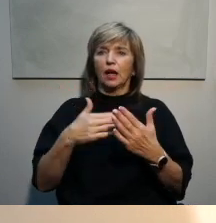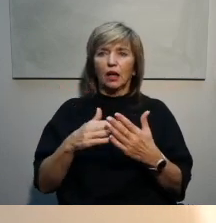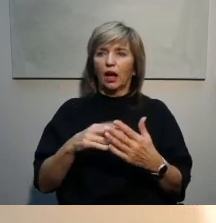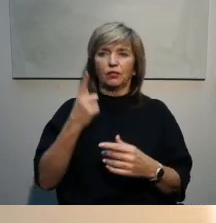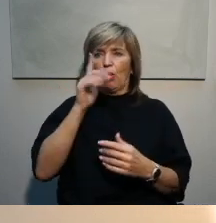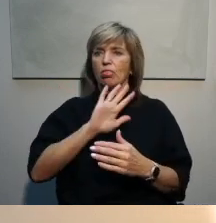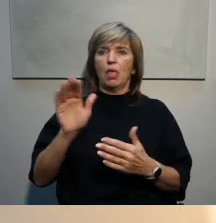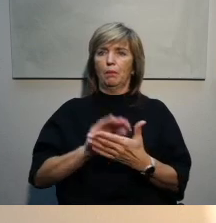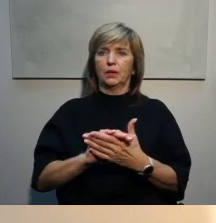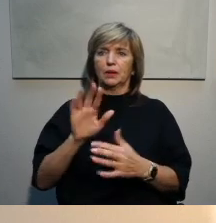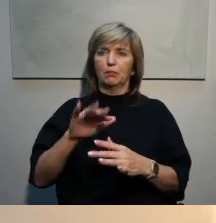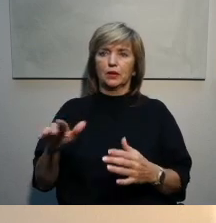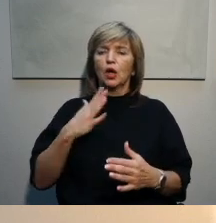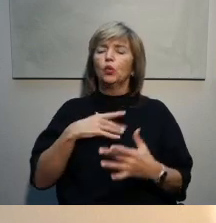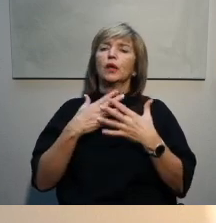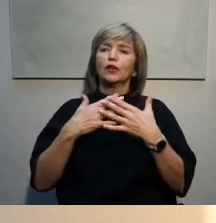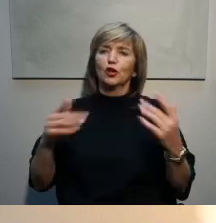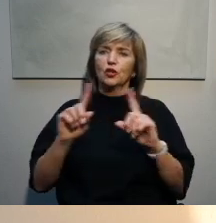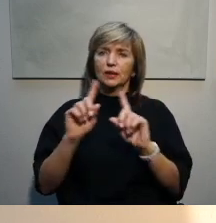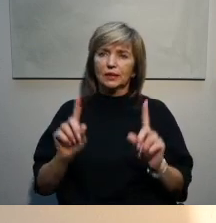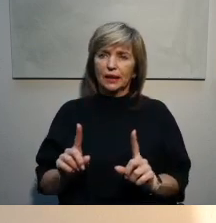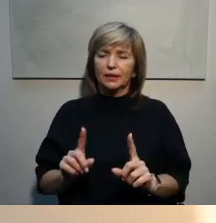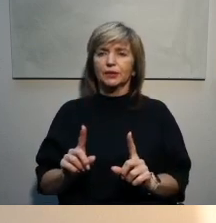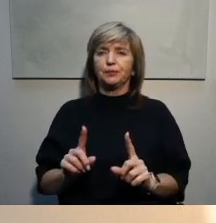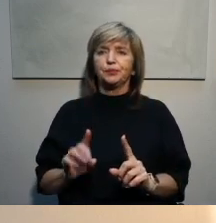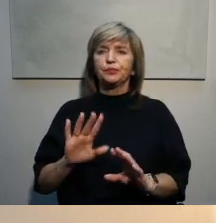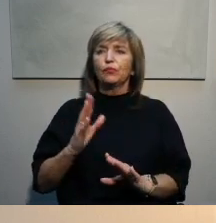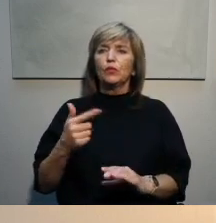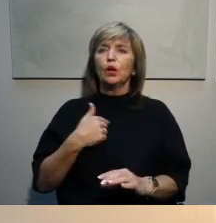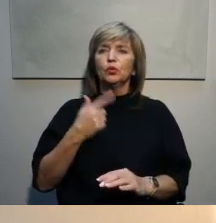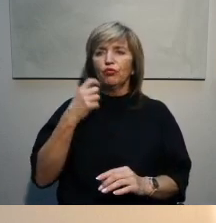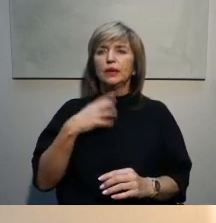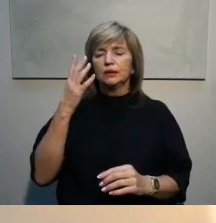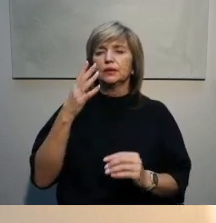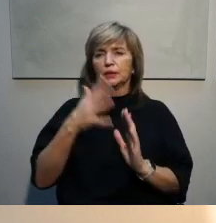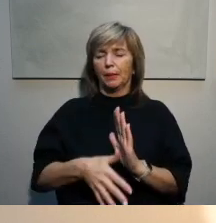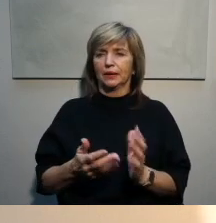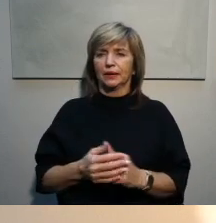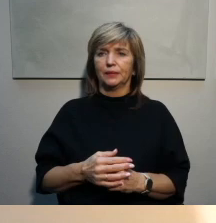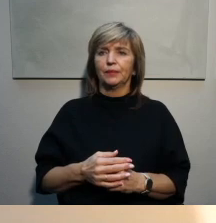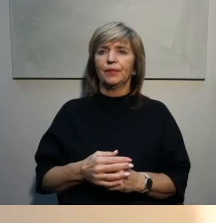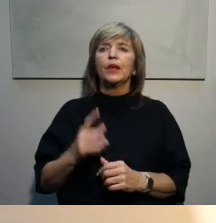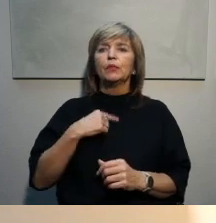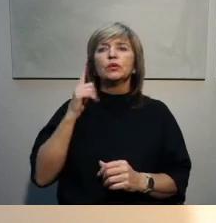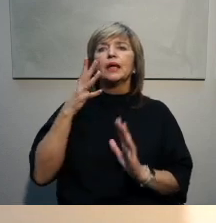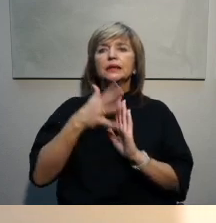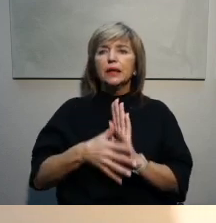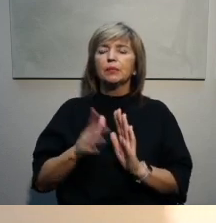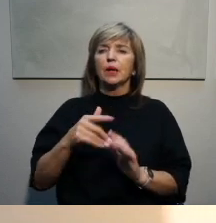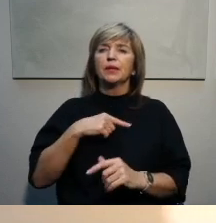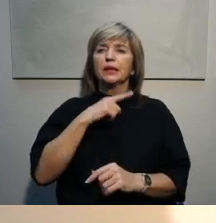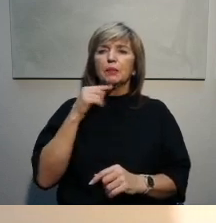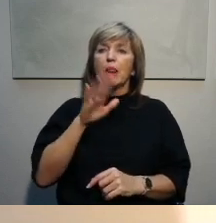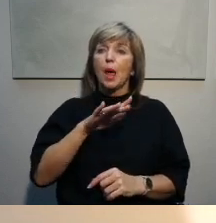vairs nepazīst kāds bērns. Ir ļoti, ļoti daudz lietas, kuras mums ir jāsaprot. Un tāpat mums jāsaprot, ja mēs gribam,